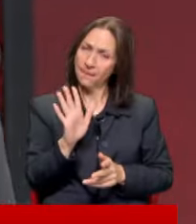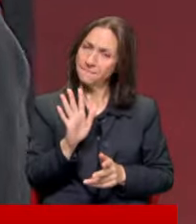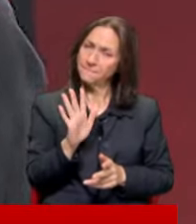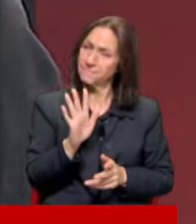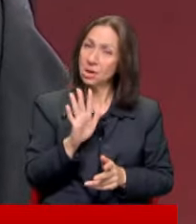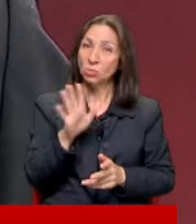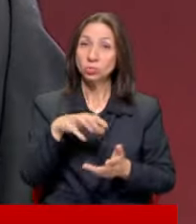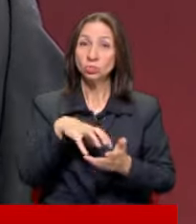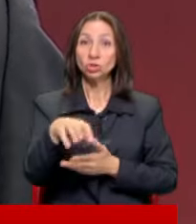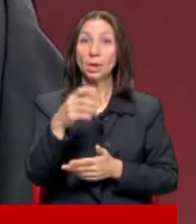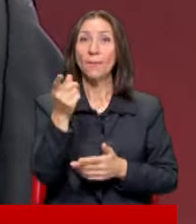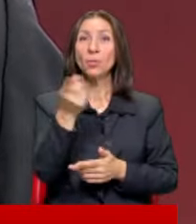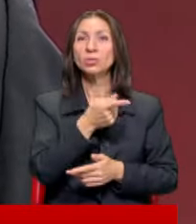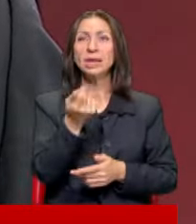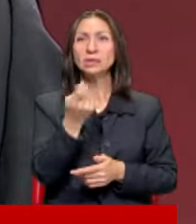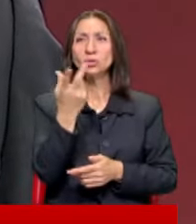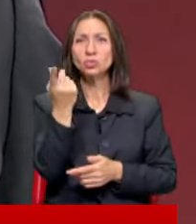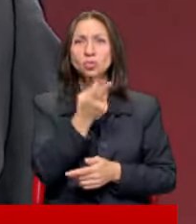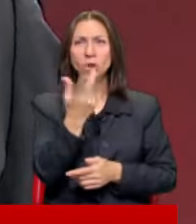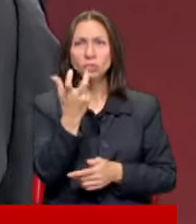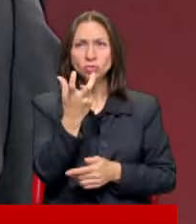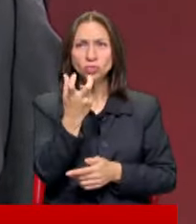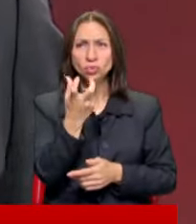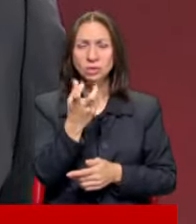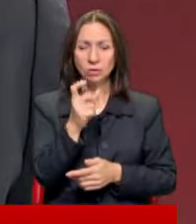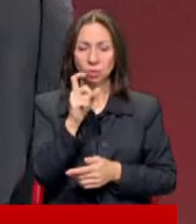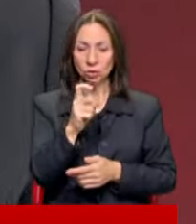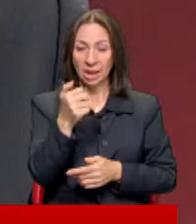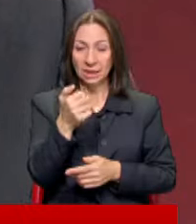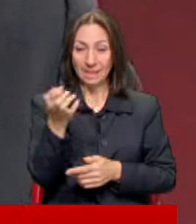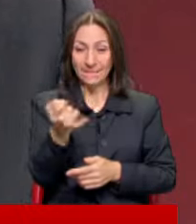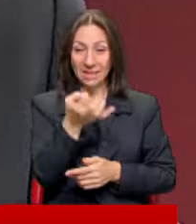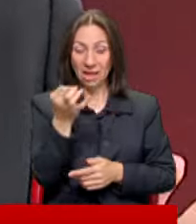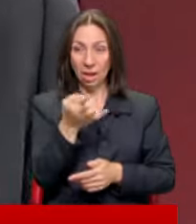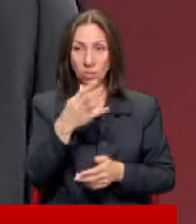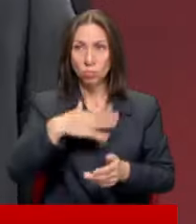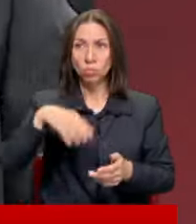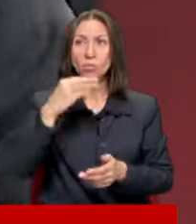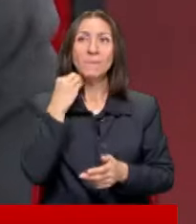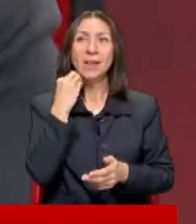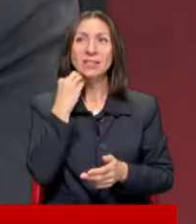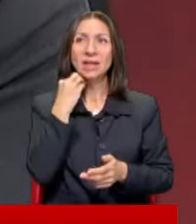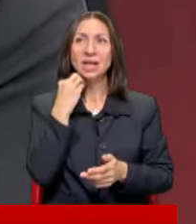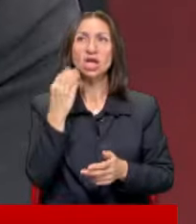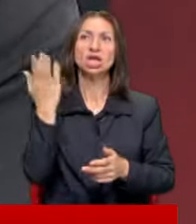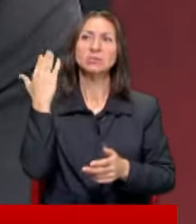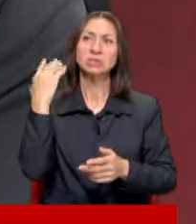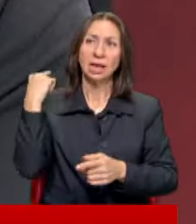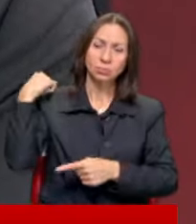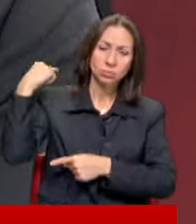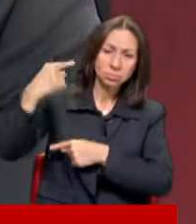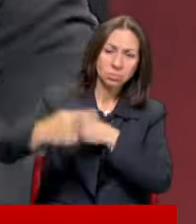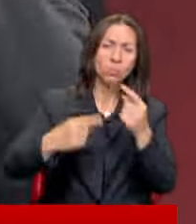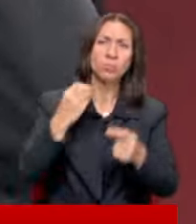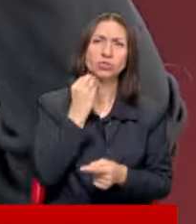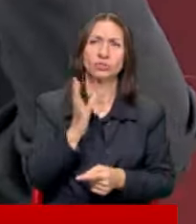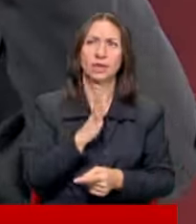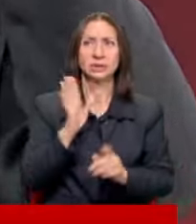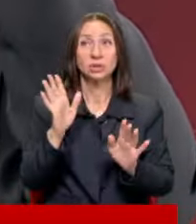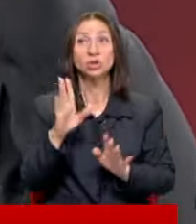bütçedeki Payı kaç bunun % 33 yani 96 milyar lira bütün belediyelerin geçmişten güne bugüne borcu